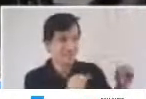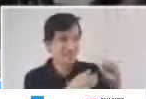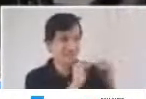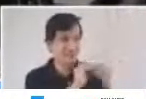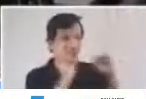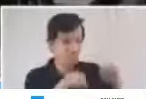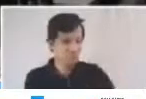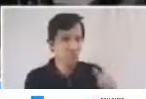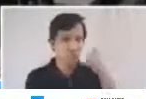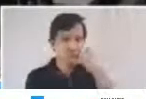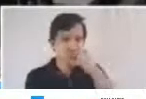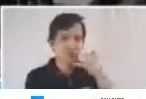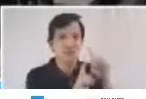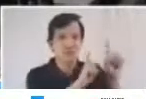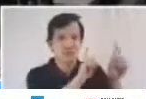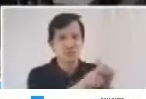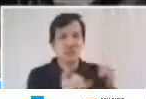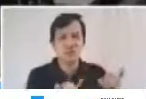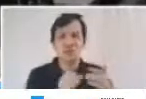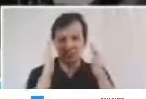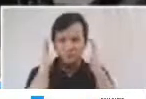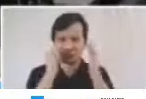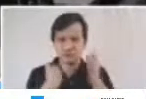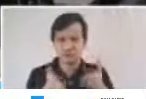ang spokesperson ng Philippine Airlines.